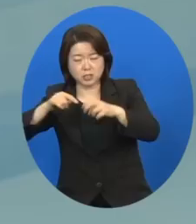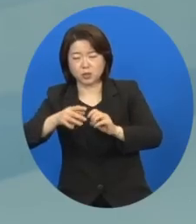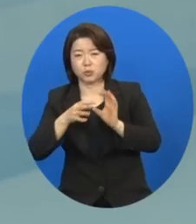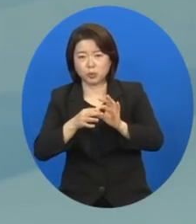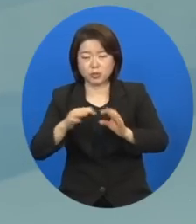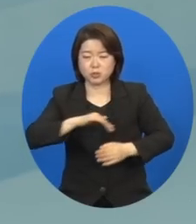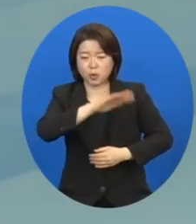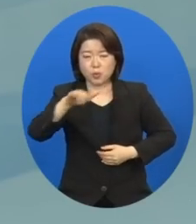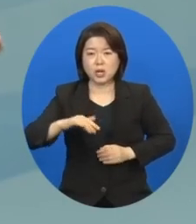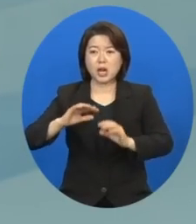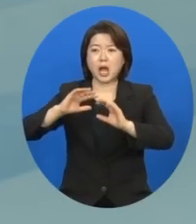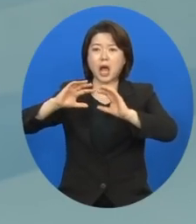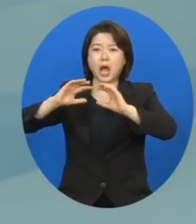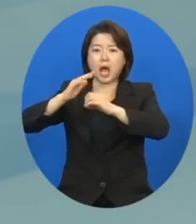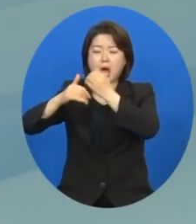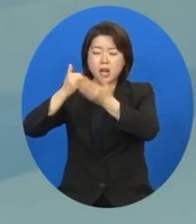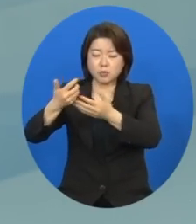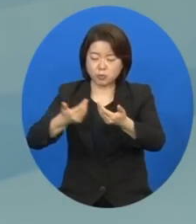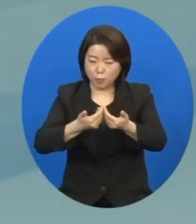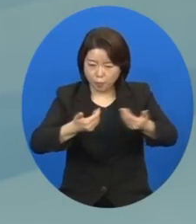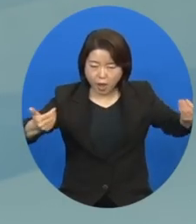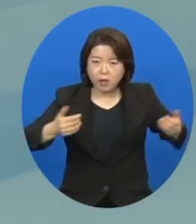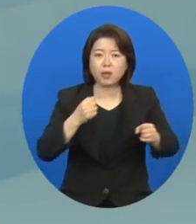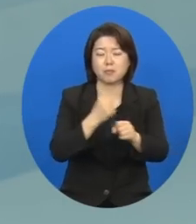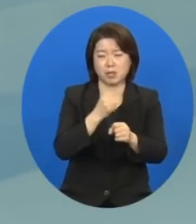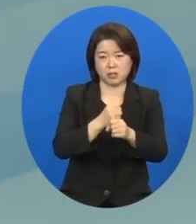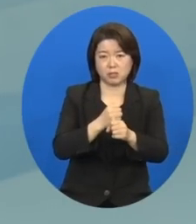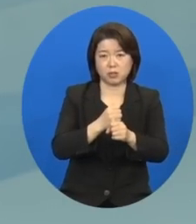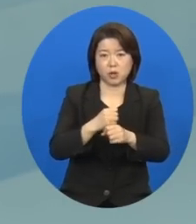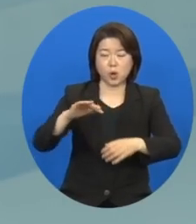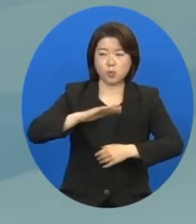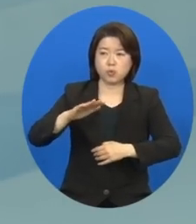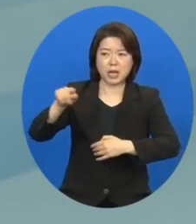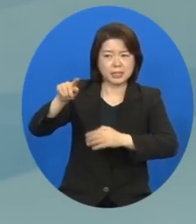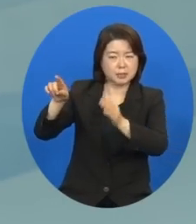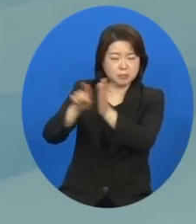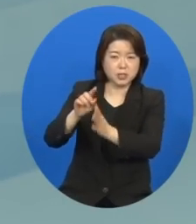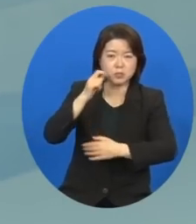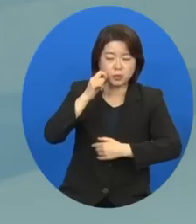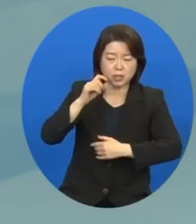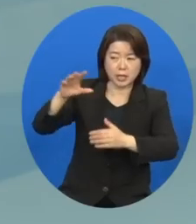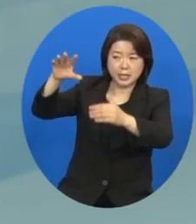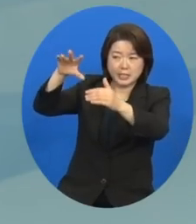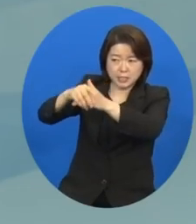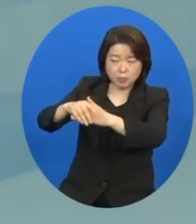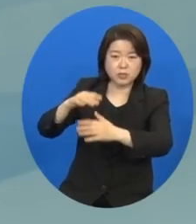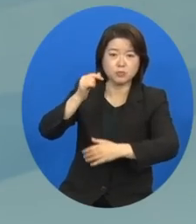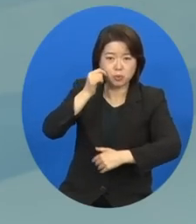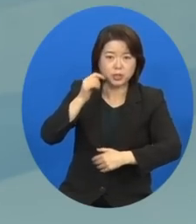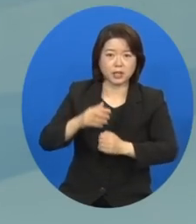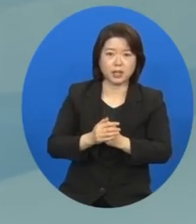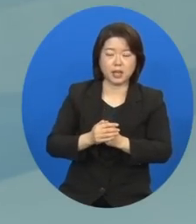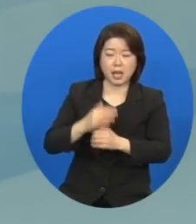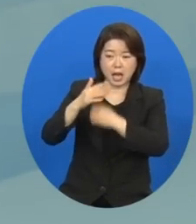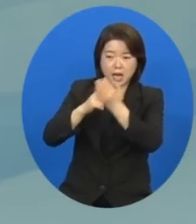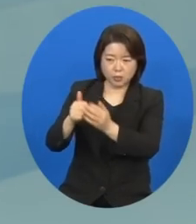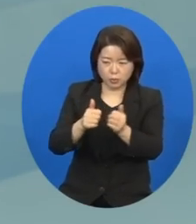우리를 하나님으로부터 떨어지게 하고 우리가 하나님을 믿지 못하도록 그분의 손을 붙잡지 못하도록 그분과